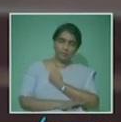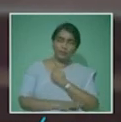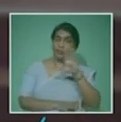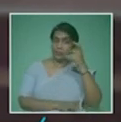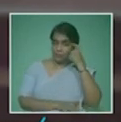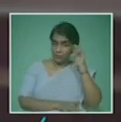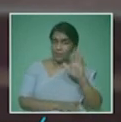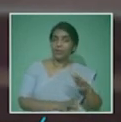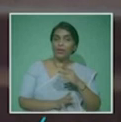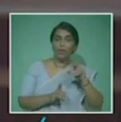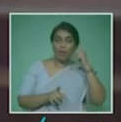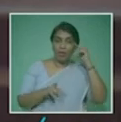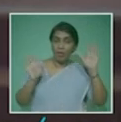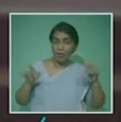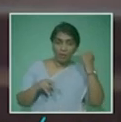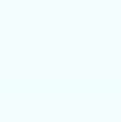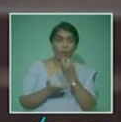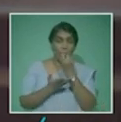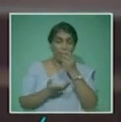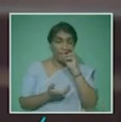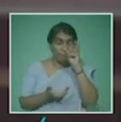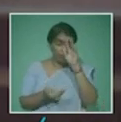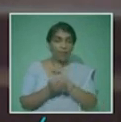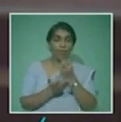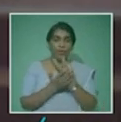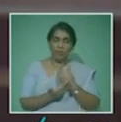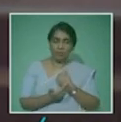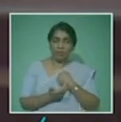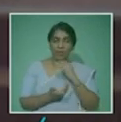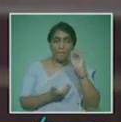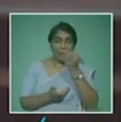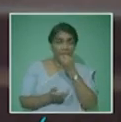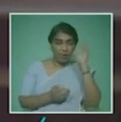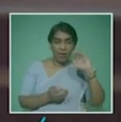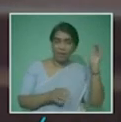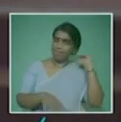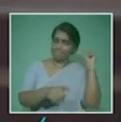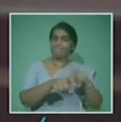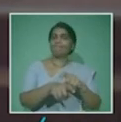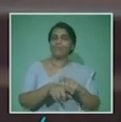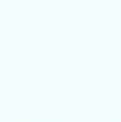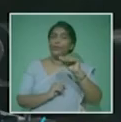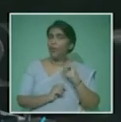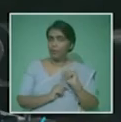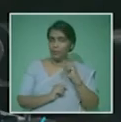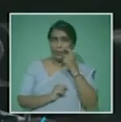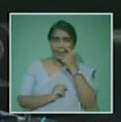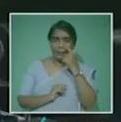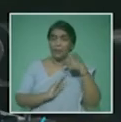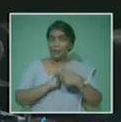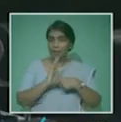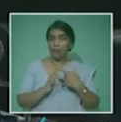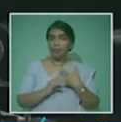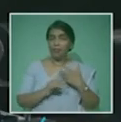මතක තියාගන්න කොහාගේ බිත්තර රකින්නේ පොහොට්ටුවේ අපි බව ඒ බිත්තර කන්නේ නැයි පොලොංගුන්ට අපි කොටනවා බිත්තර කන්න ඉඩ දෙන්නේ නැහැ මේ රටේ අර